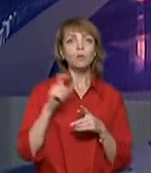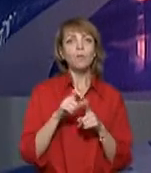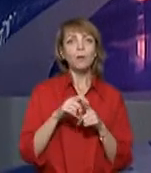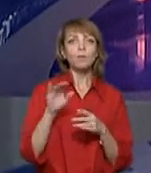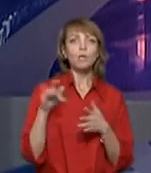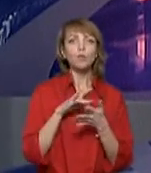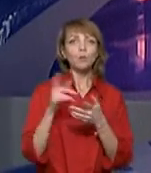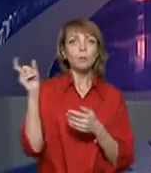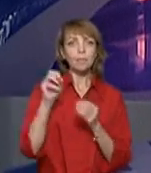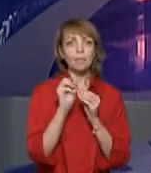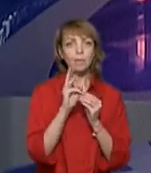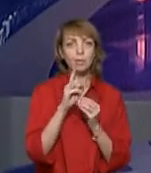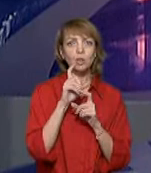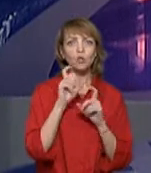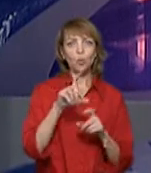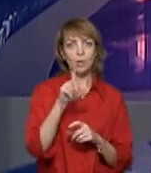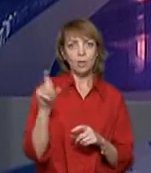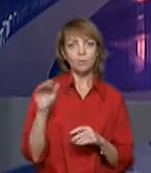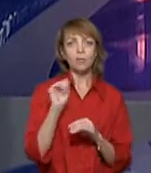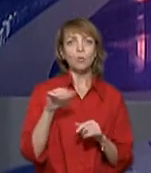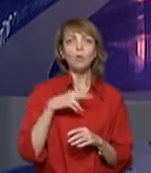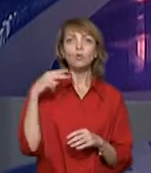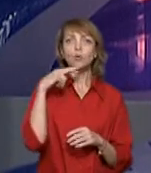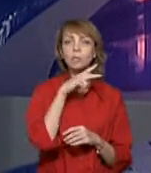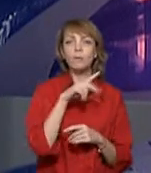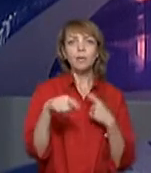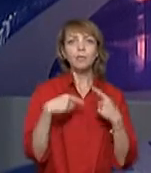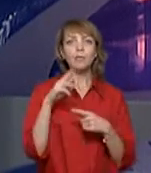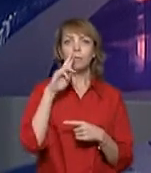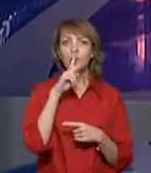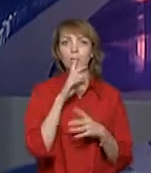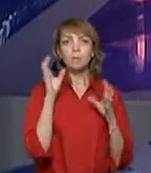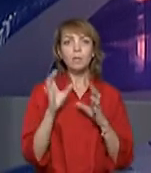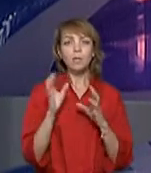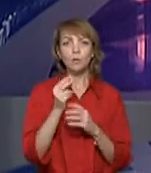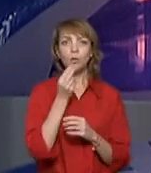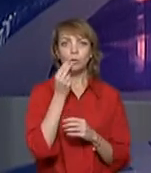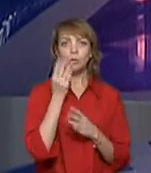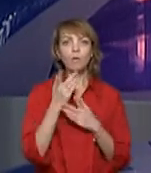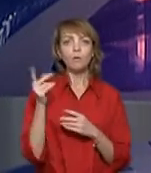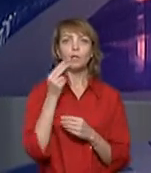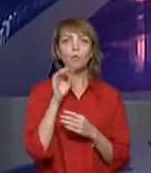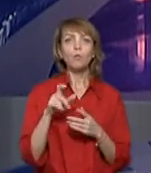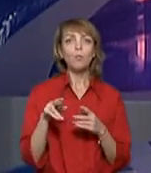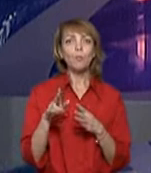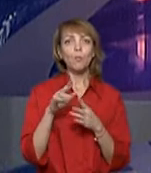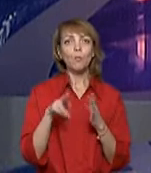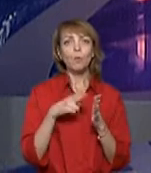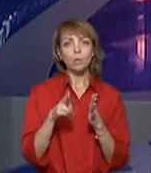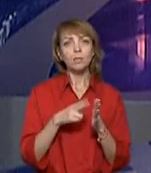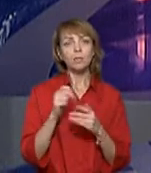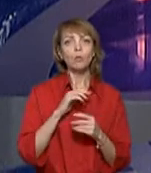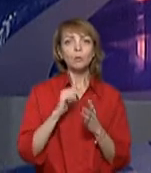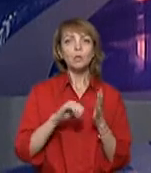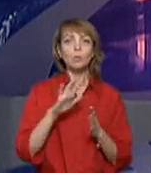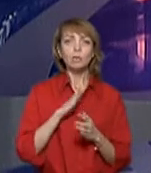усього на екскурсію приїхали 13 школярів. Каже, діти могли отруїтися внаслідок неправильного зберігання продуктів, які вони їли у потязі, або